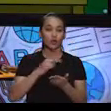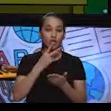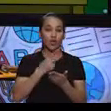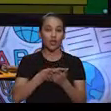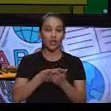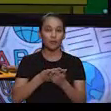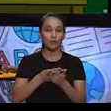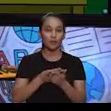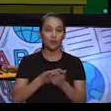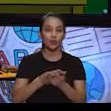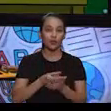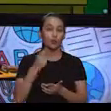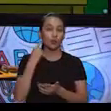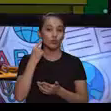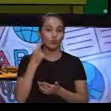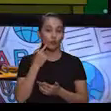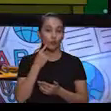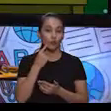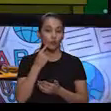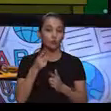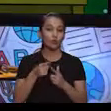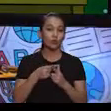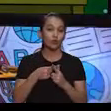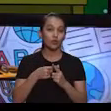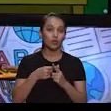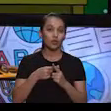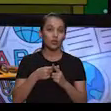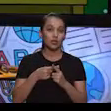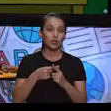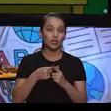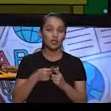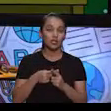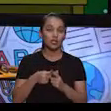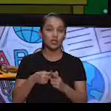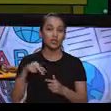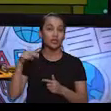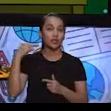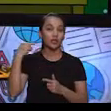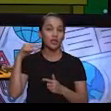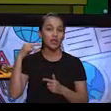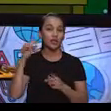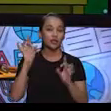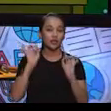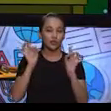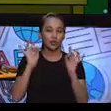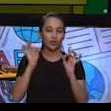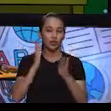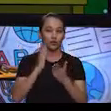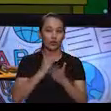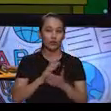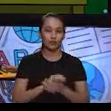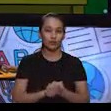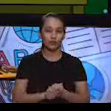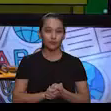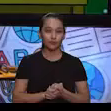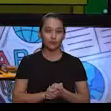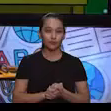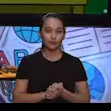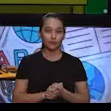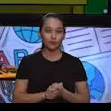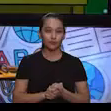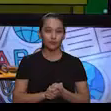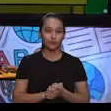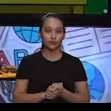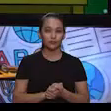Demak, bu undosh tovushlar. Mana aziz o'quvchilar, biz unli hamda undosh tovushlar haqida yana